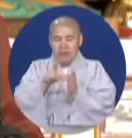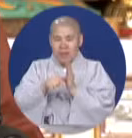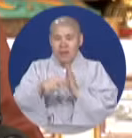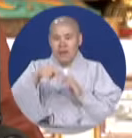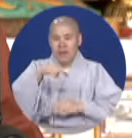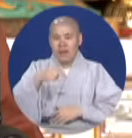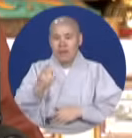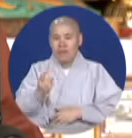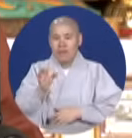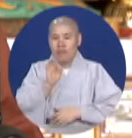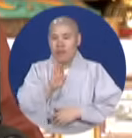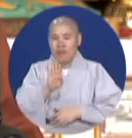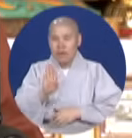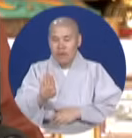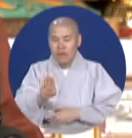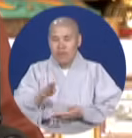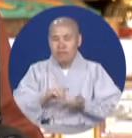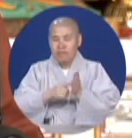도업이라고 합니다.